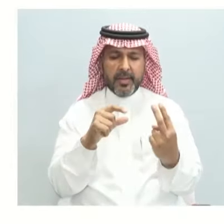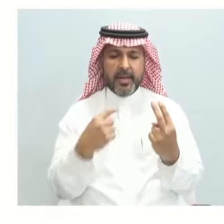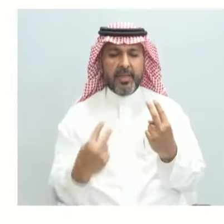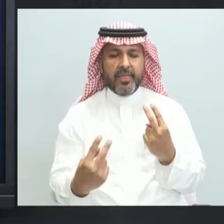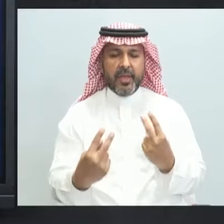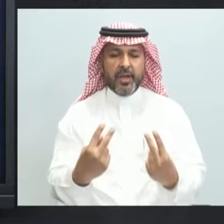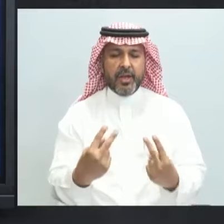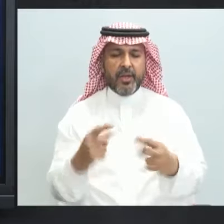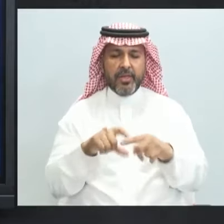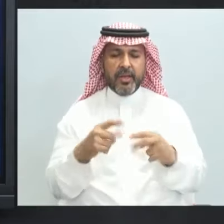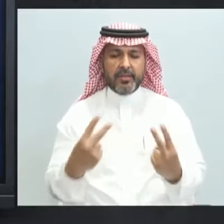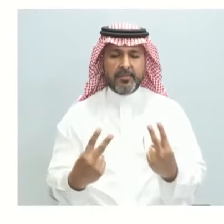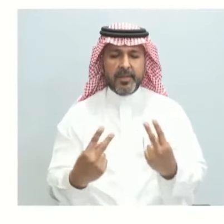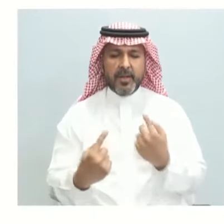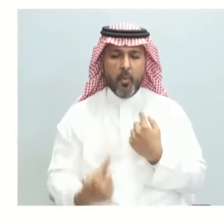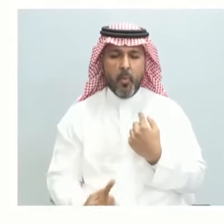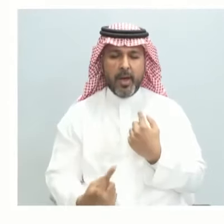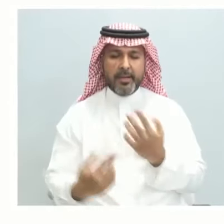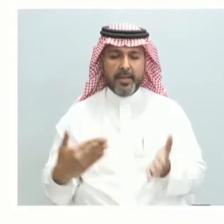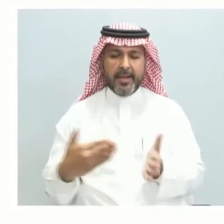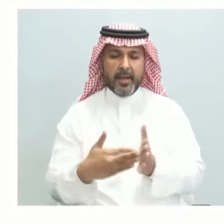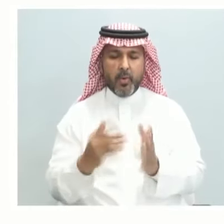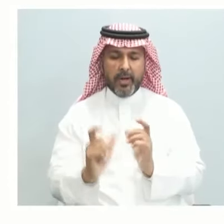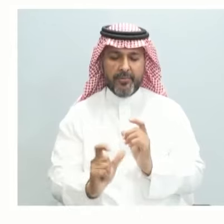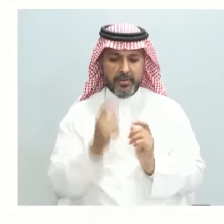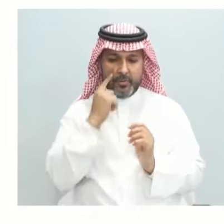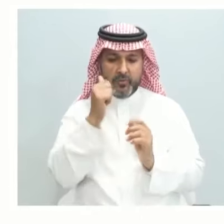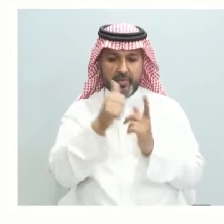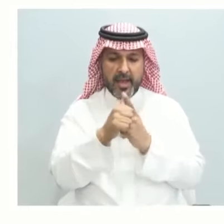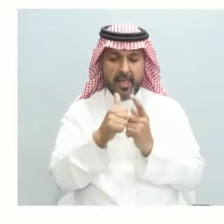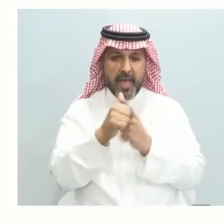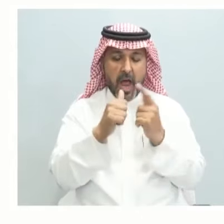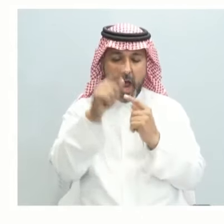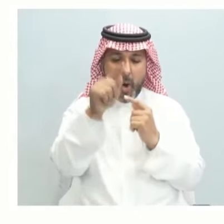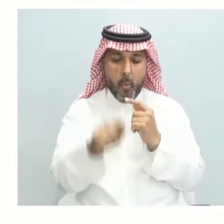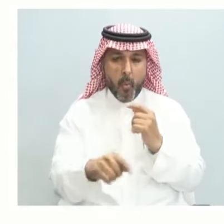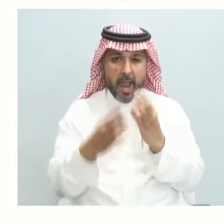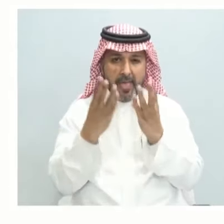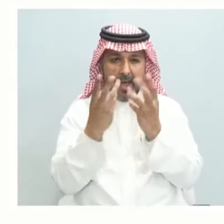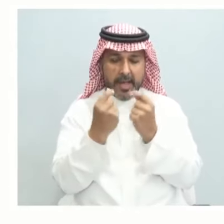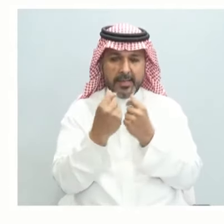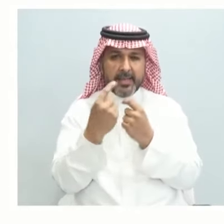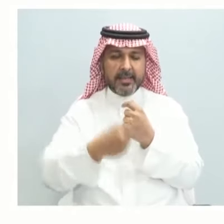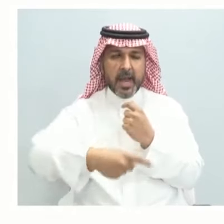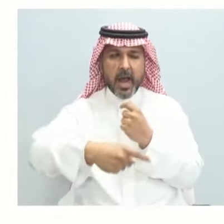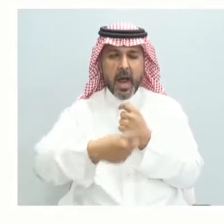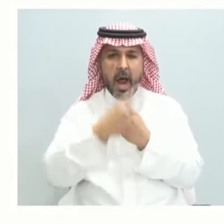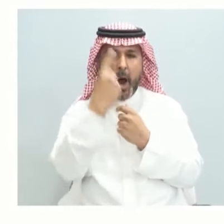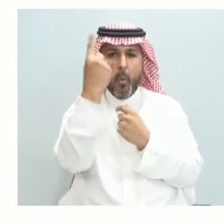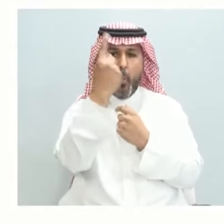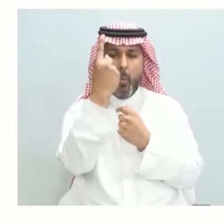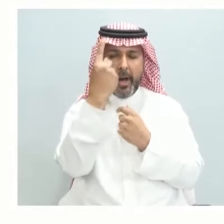تحليل العدد 120 لان انت من هنا للعوامل الاوليه للعدد 120 يلاحظ لدي